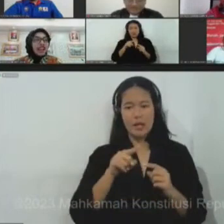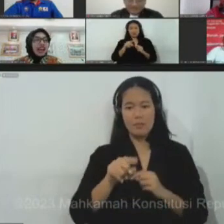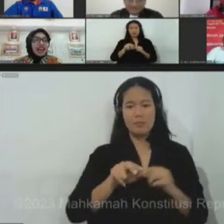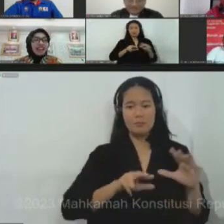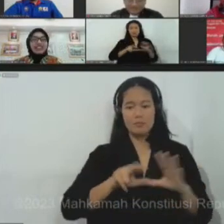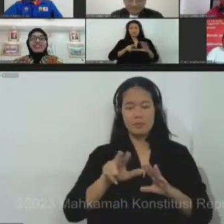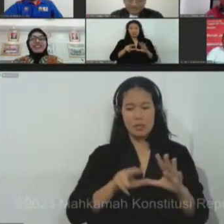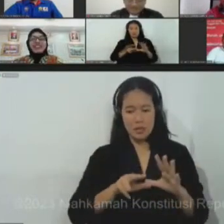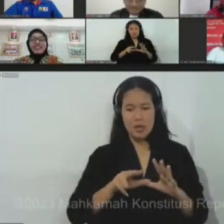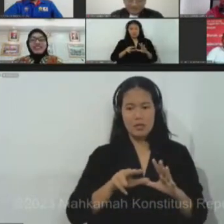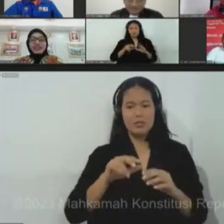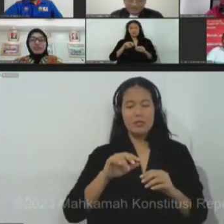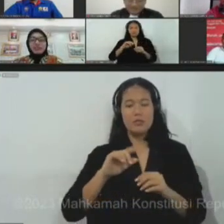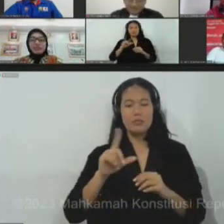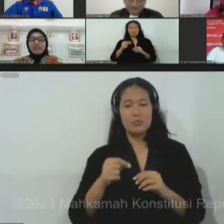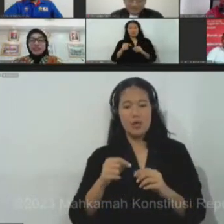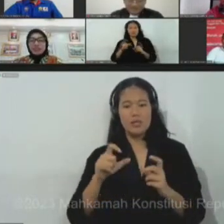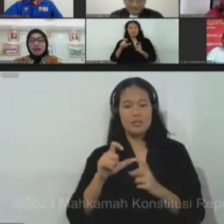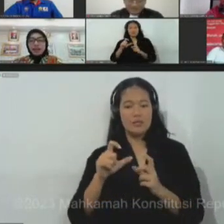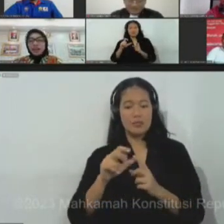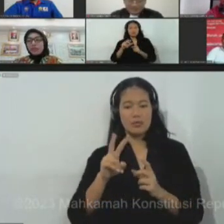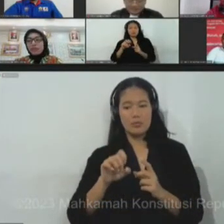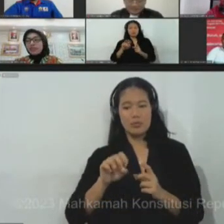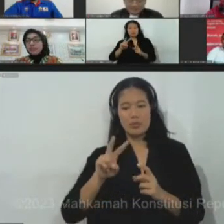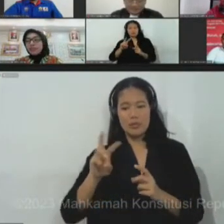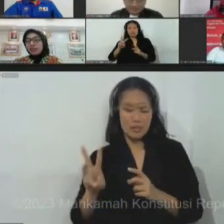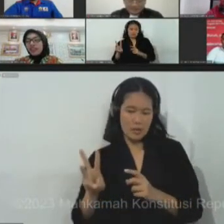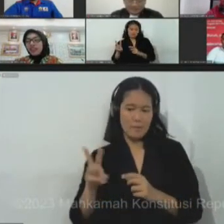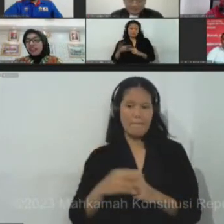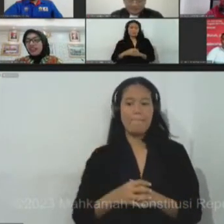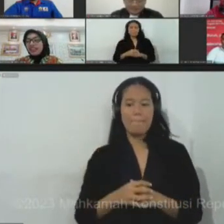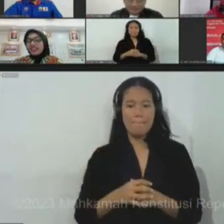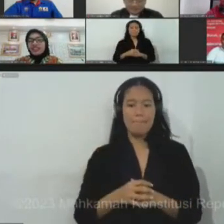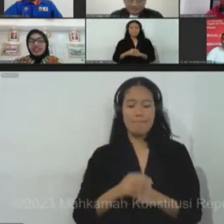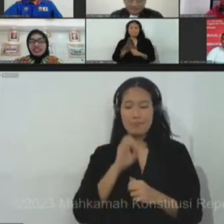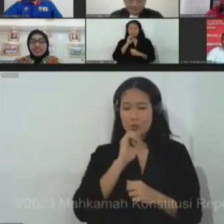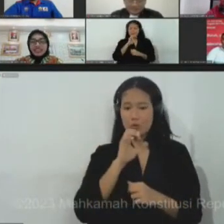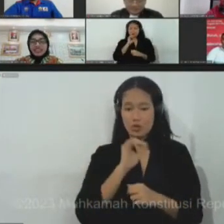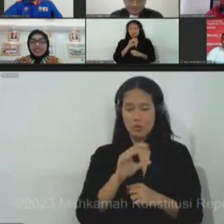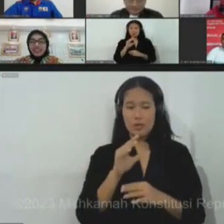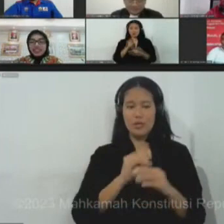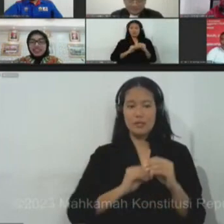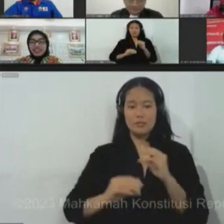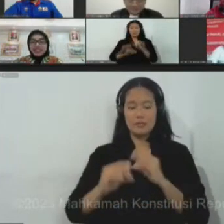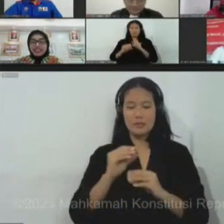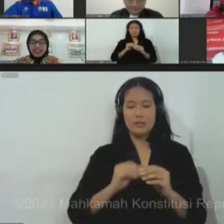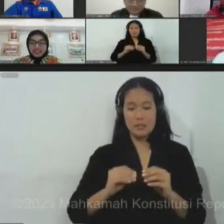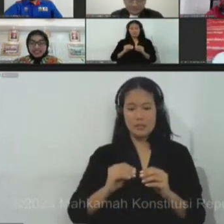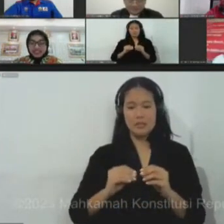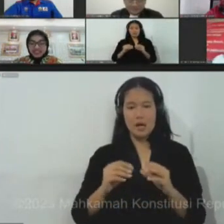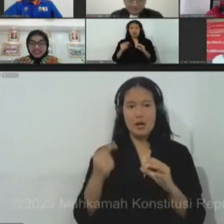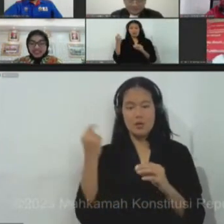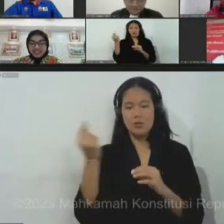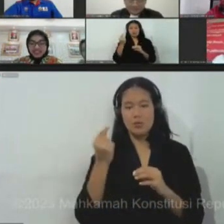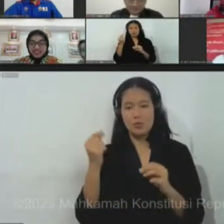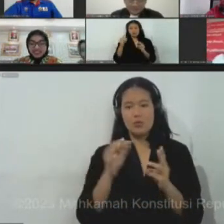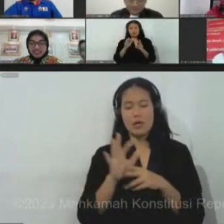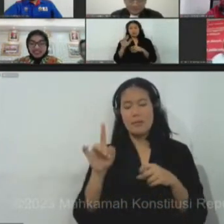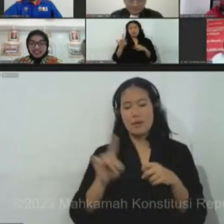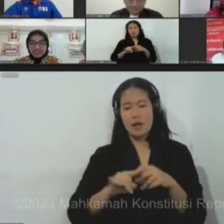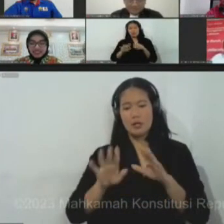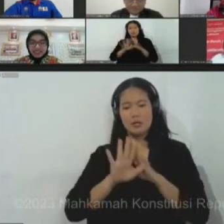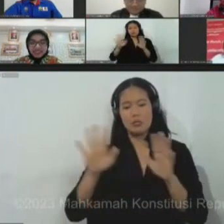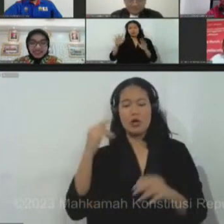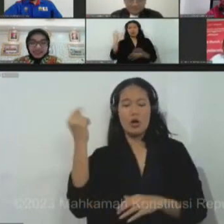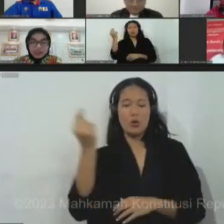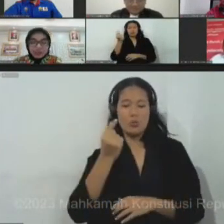2023 yang diucapkan dalam sidang pleno Mahkamah Konstitusi terbuka untuk umum pada hari Senin